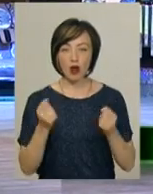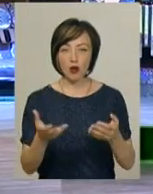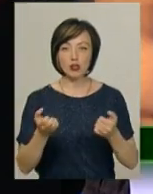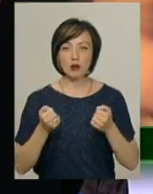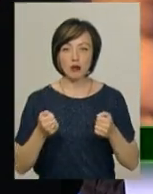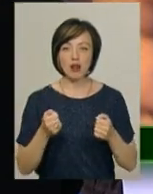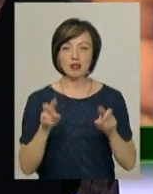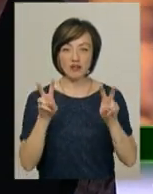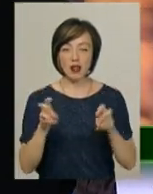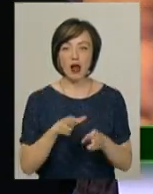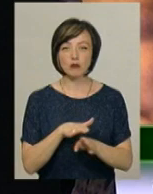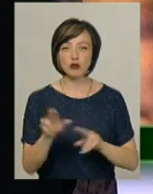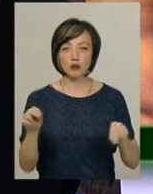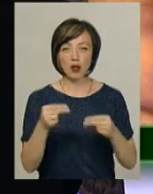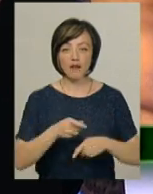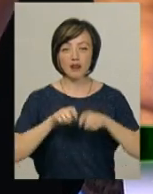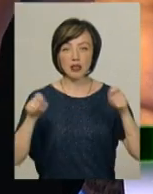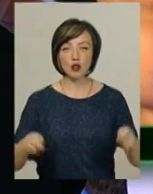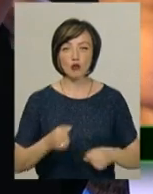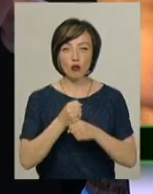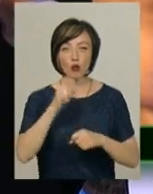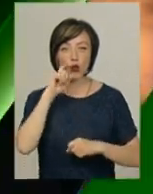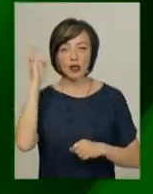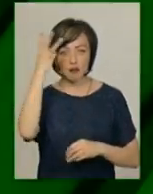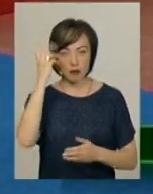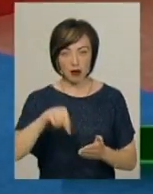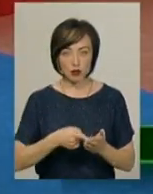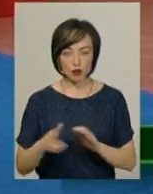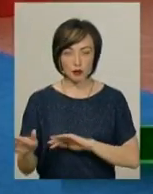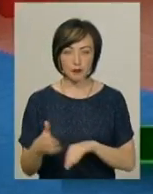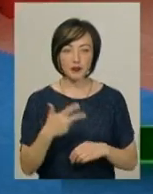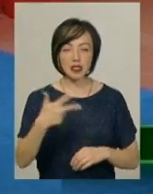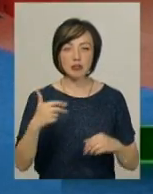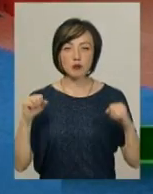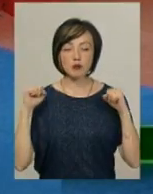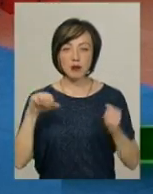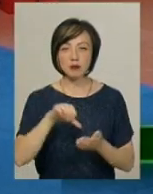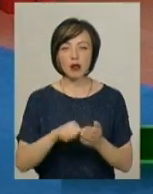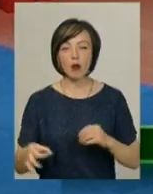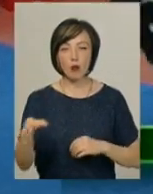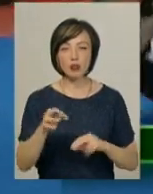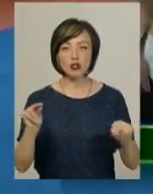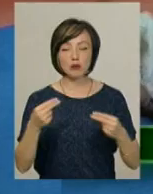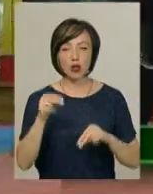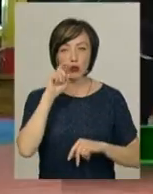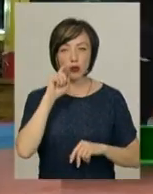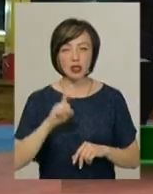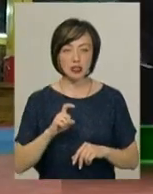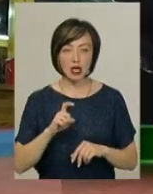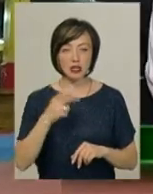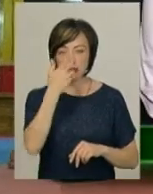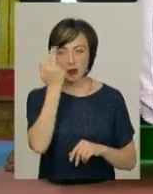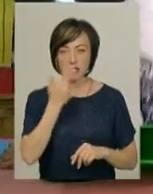абсолютних чемпіонів на відкритому Кубку України в Хмельницькому. 30 спортсменів представлять область на чемпіонаті України з